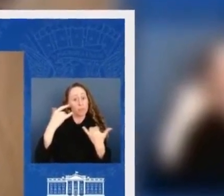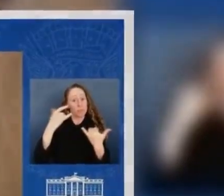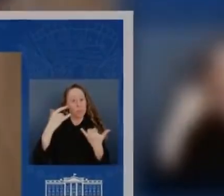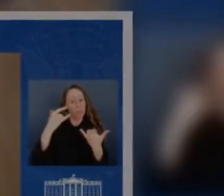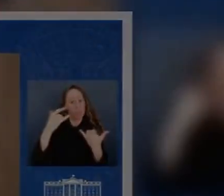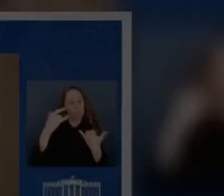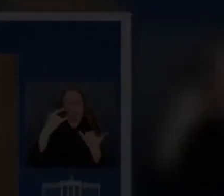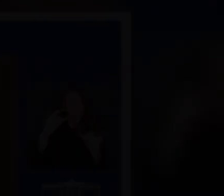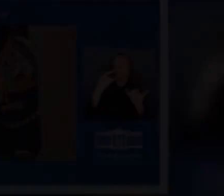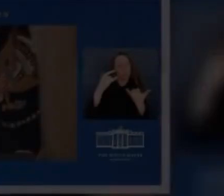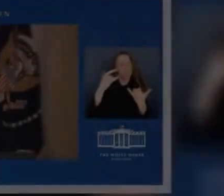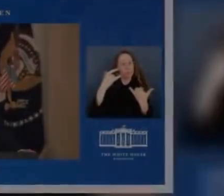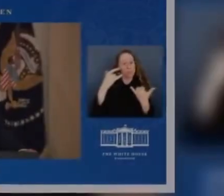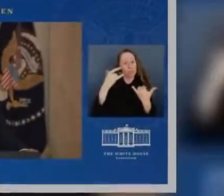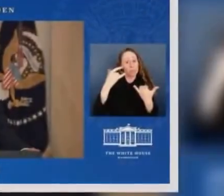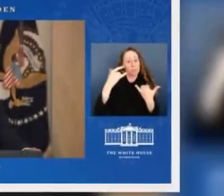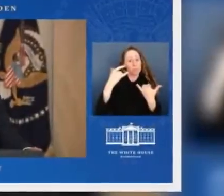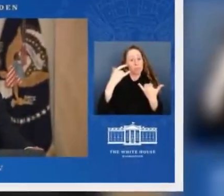파기했다.